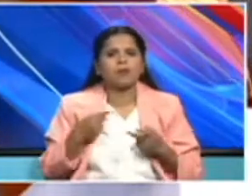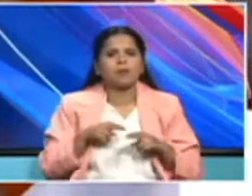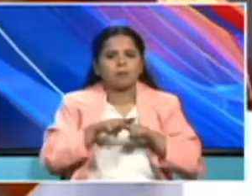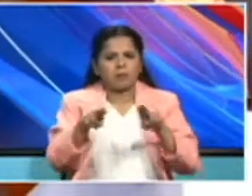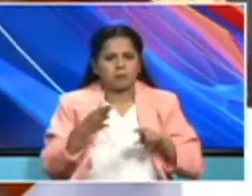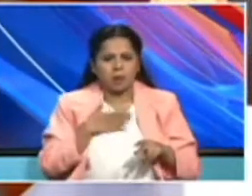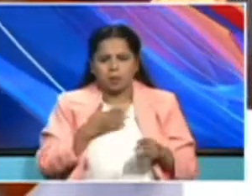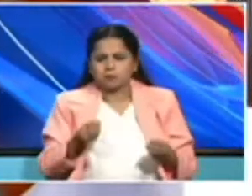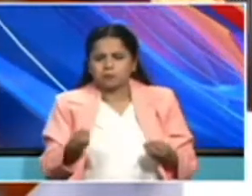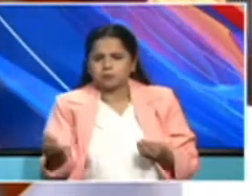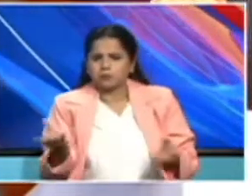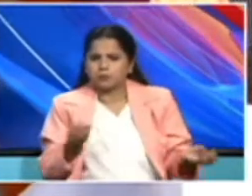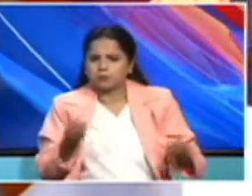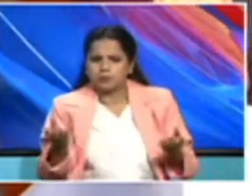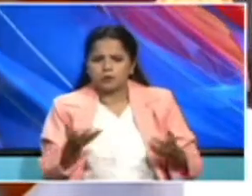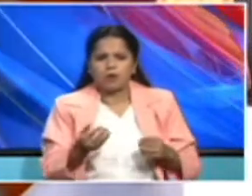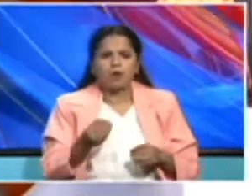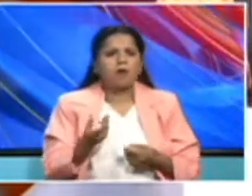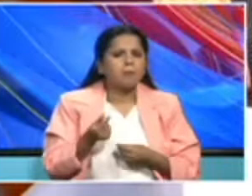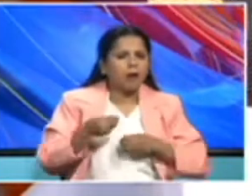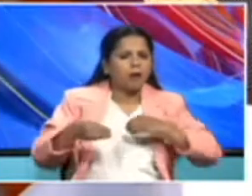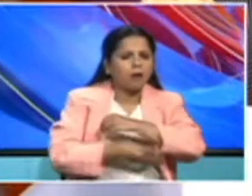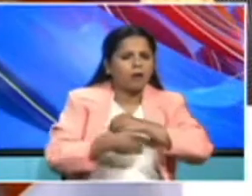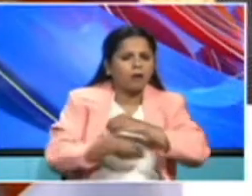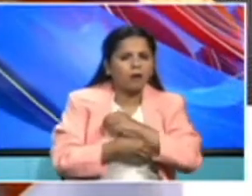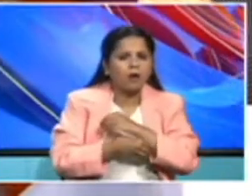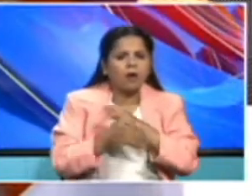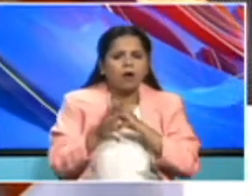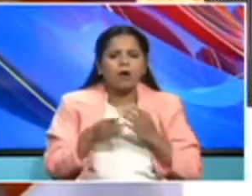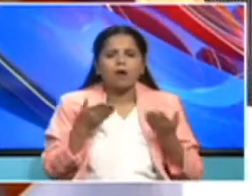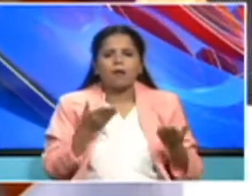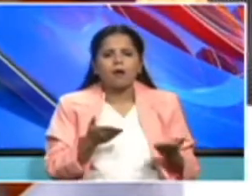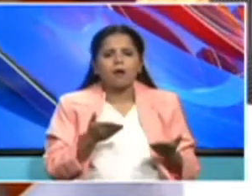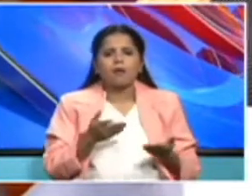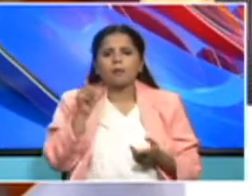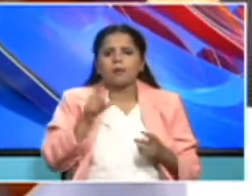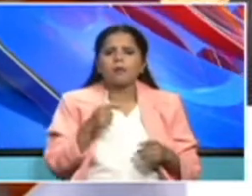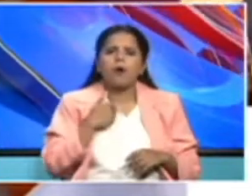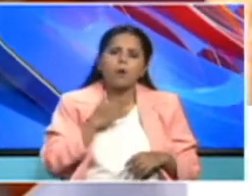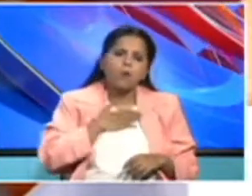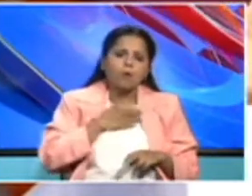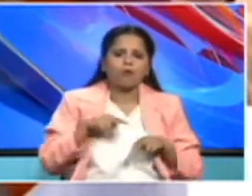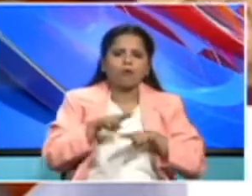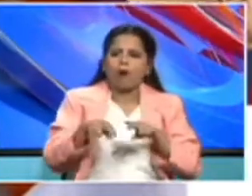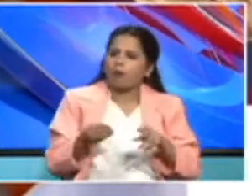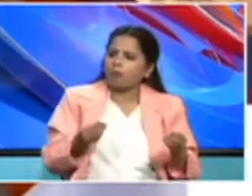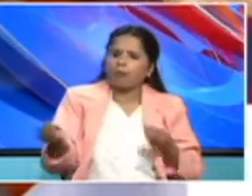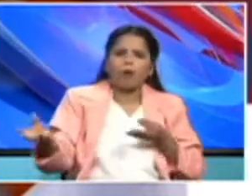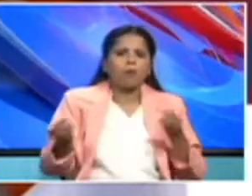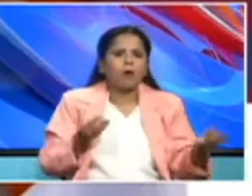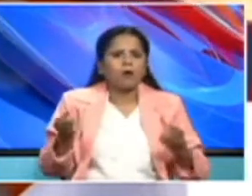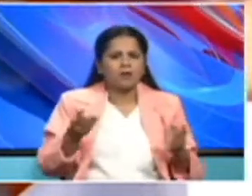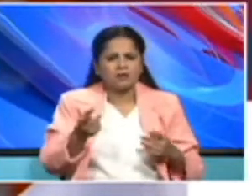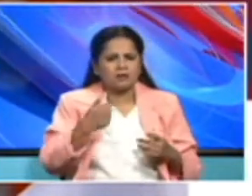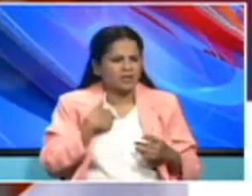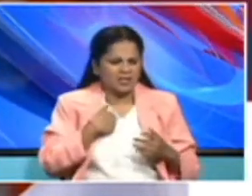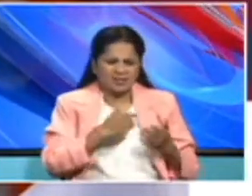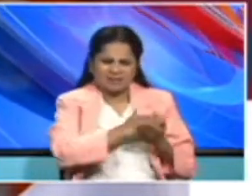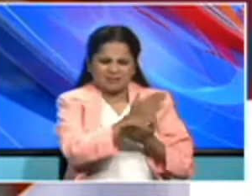परिवारवाद और भ्रष्टाचार ने ले रखी थी। हमने सिस्टम की सफाई भी